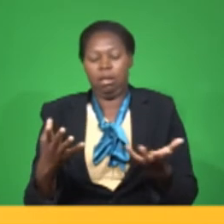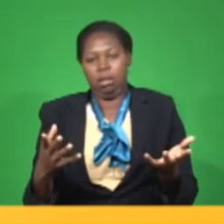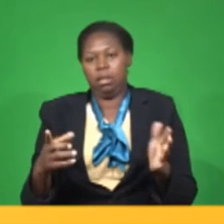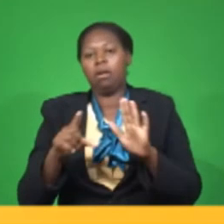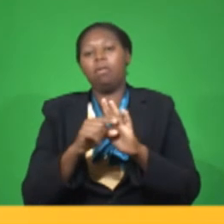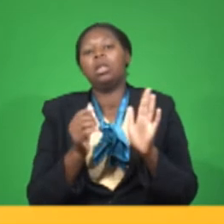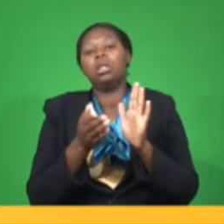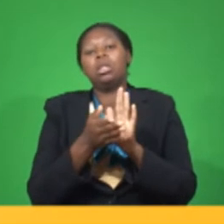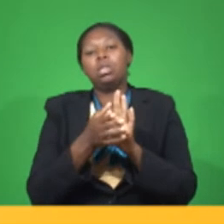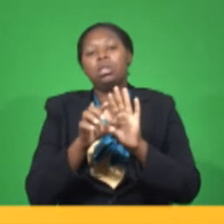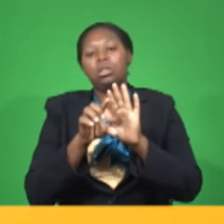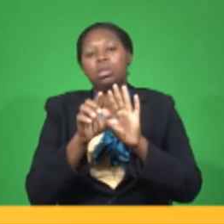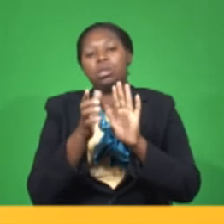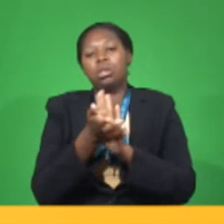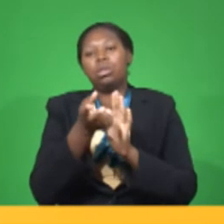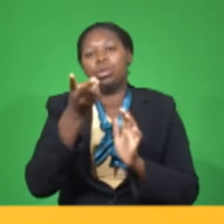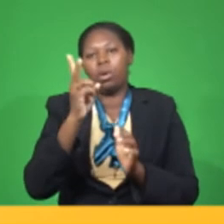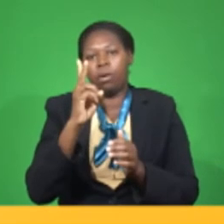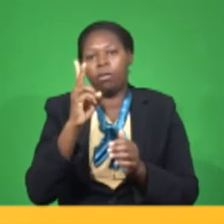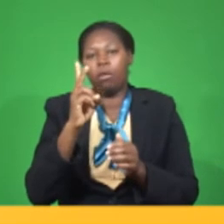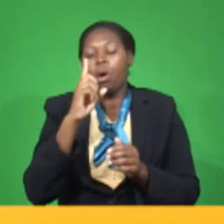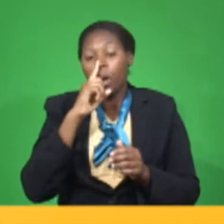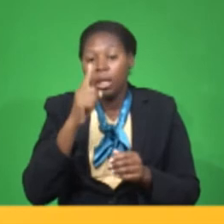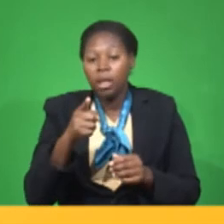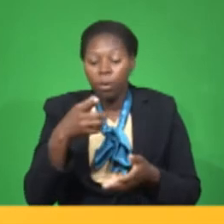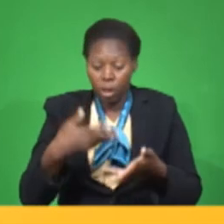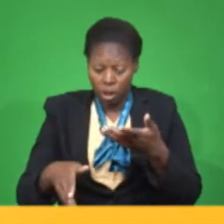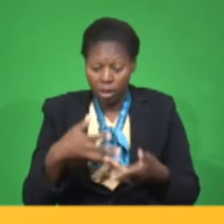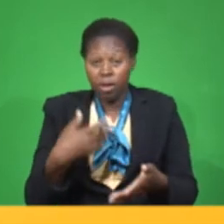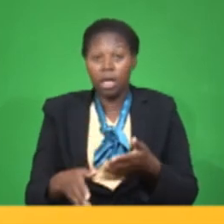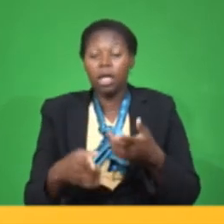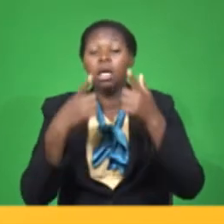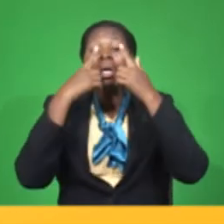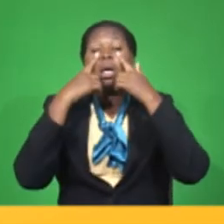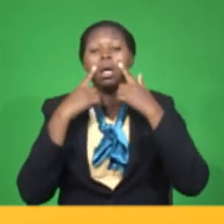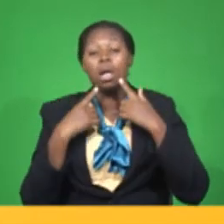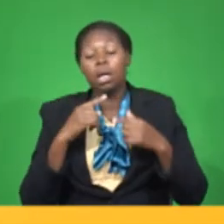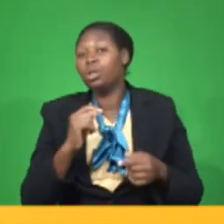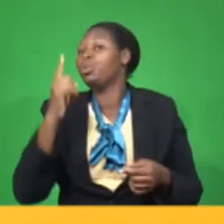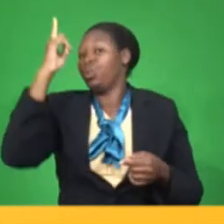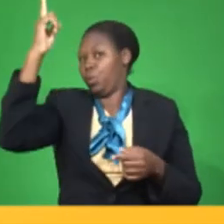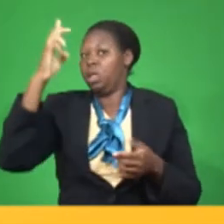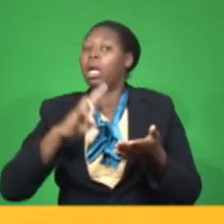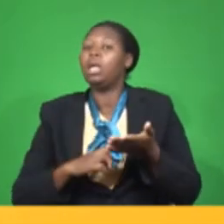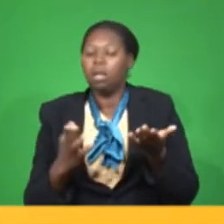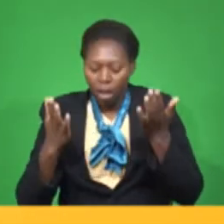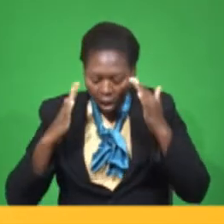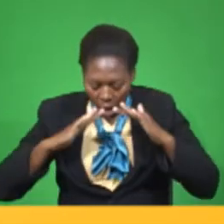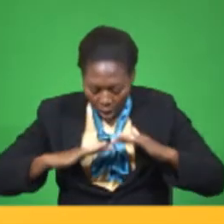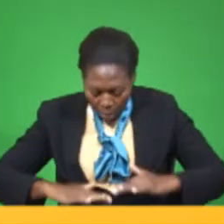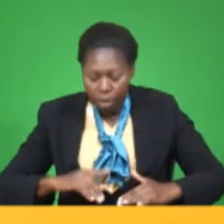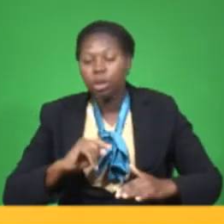ari pakutambudzika kwake akachema kuna Jehovha Mwari wake. Akazvininipisa kwazvo pamberi paJehovha Mwari wamadzibaba